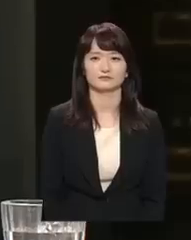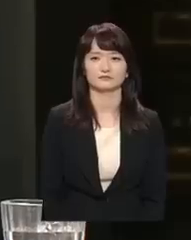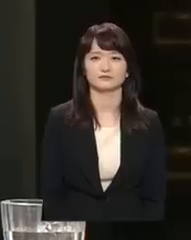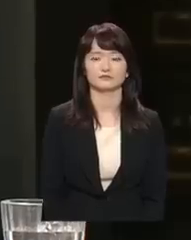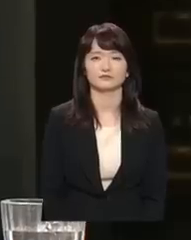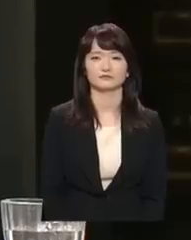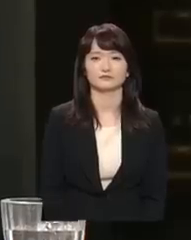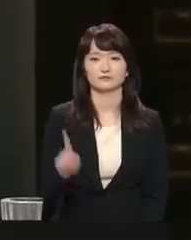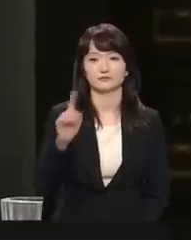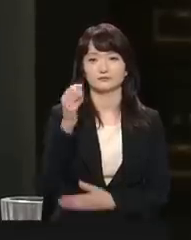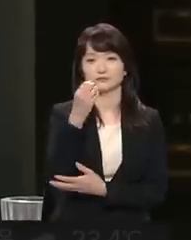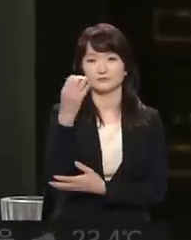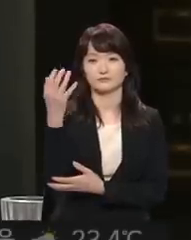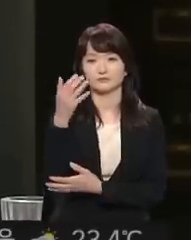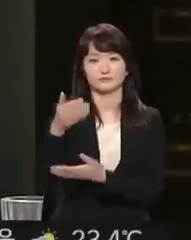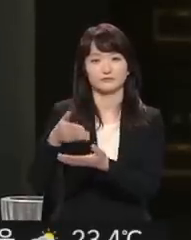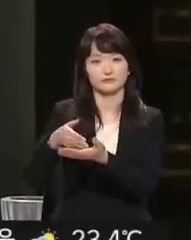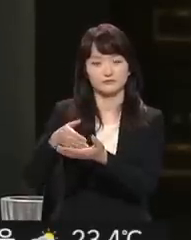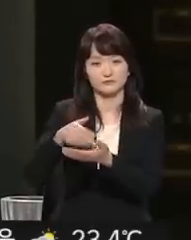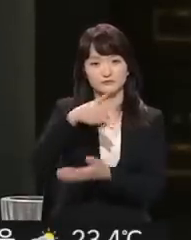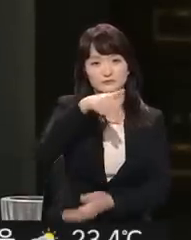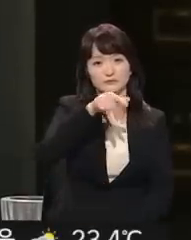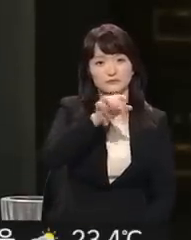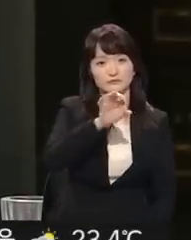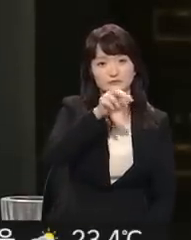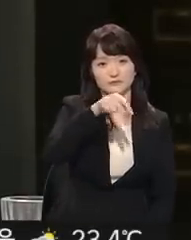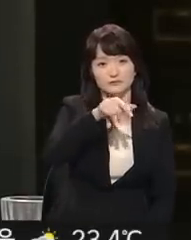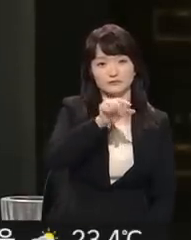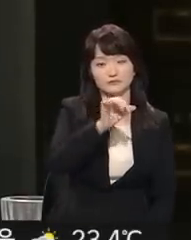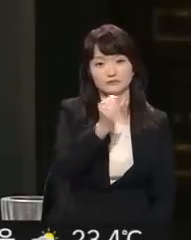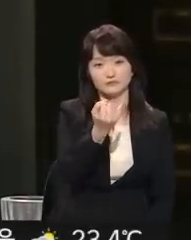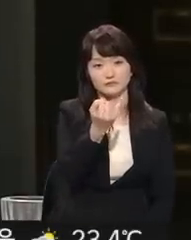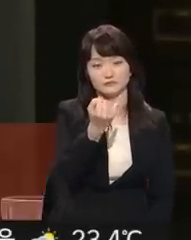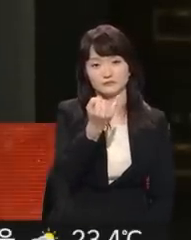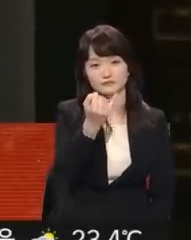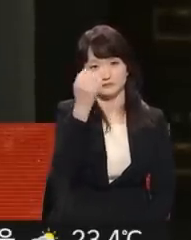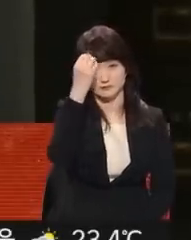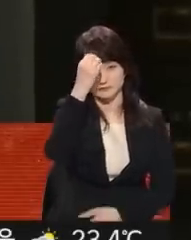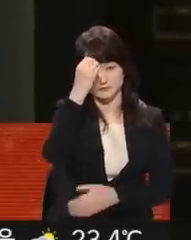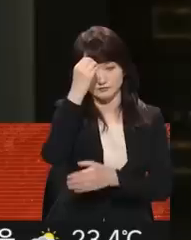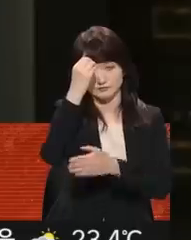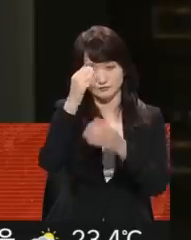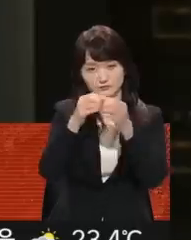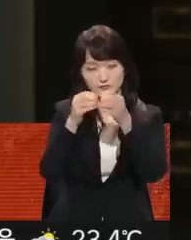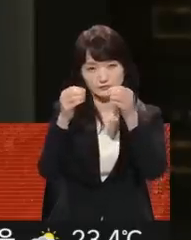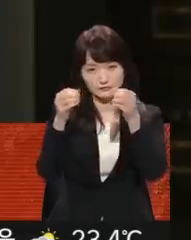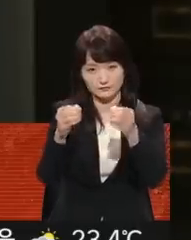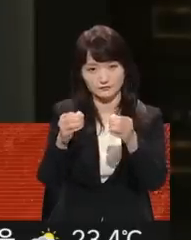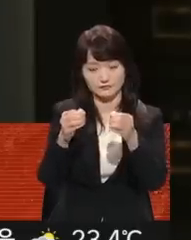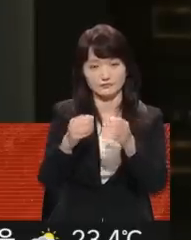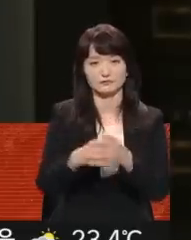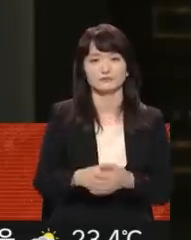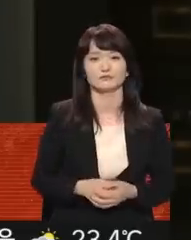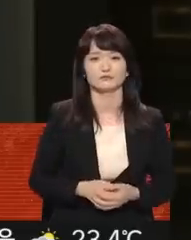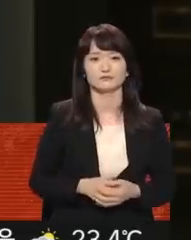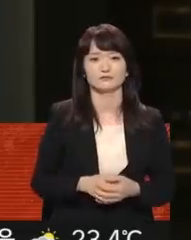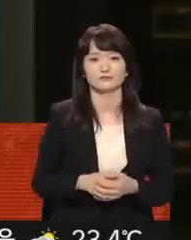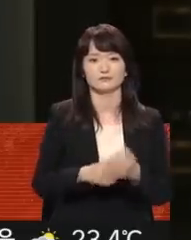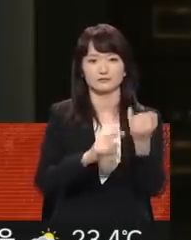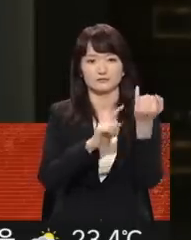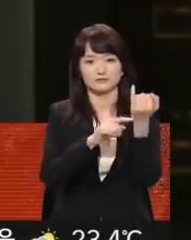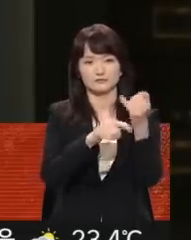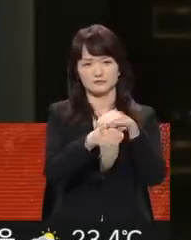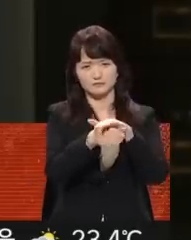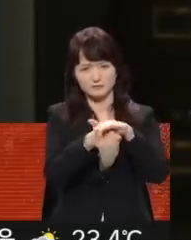자 한 언론보도에 따르면 정유정의 이제 고교 동창들 내성적인 성격 내성적인 성격이었다